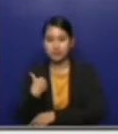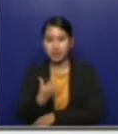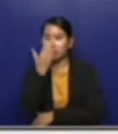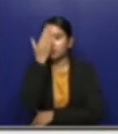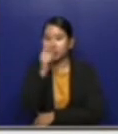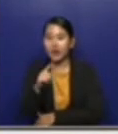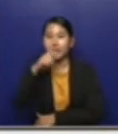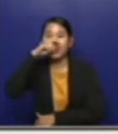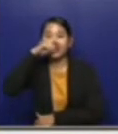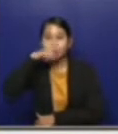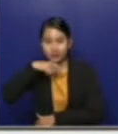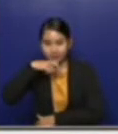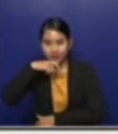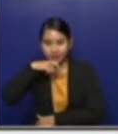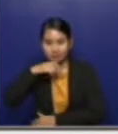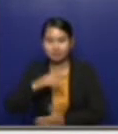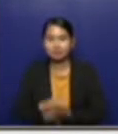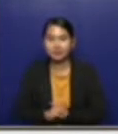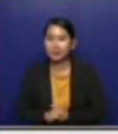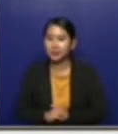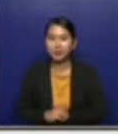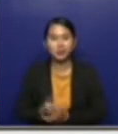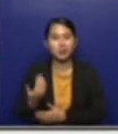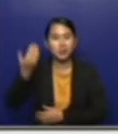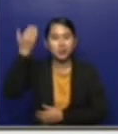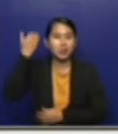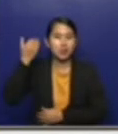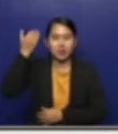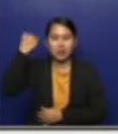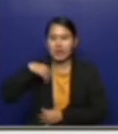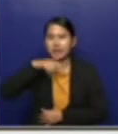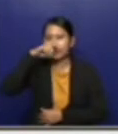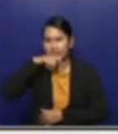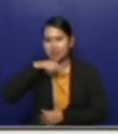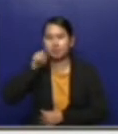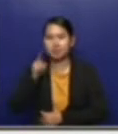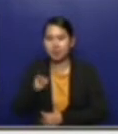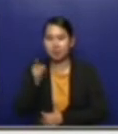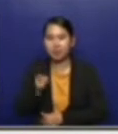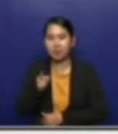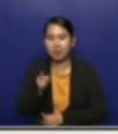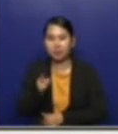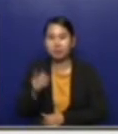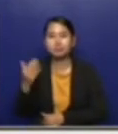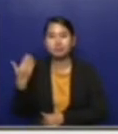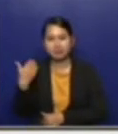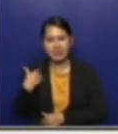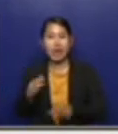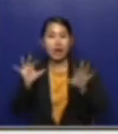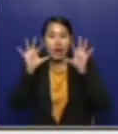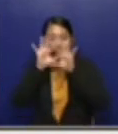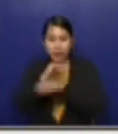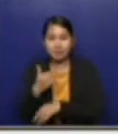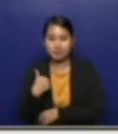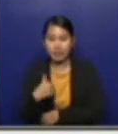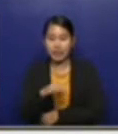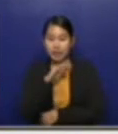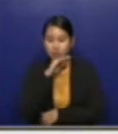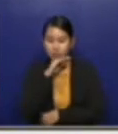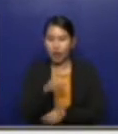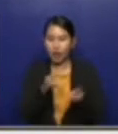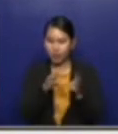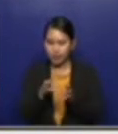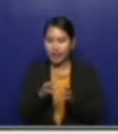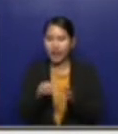แผลจากลักษณะอย่างนี้มาเยอะเลยแล้วก็มาคล้ายๆกันนี่แหละถ้าแก้ถูกทางก็อาจจะไม่เหมือนเดิมถ้า